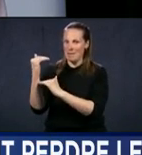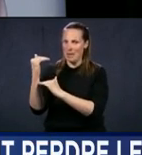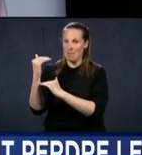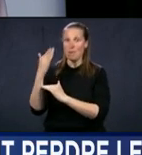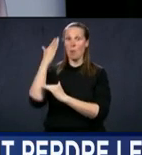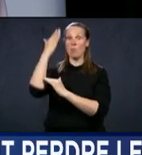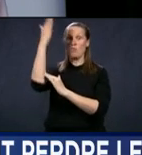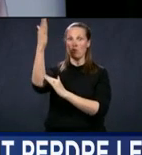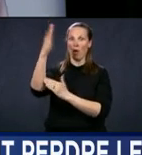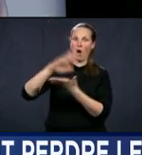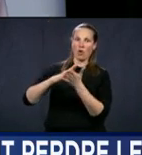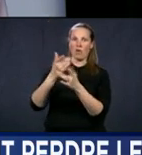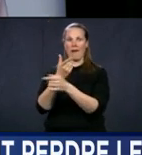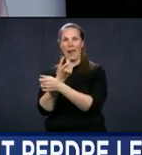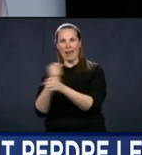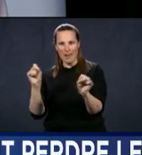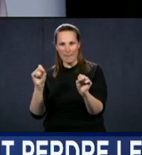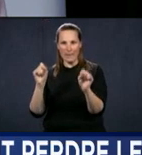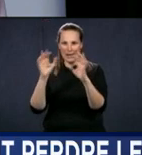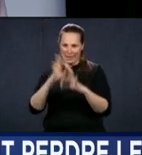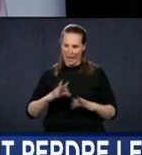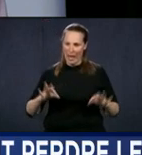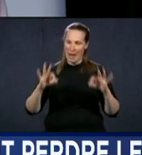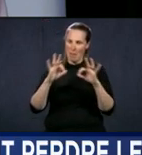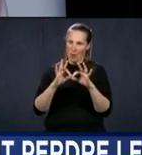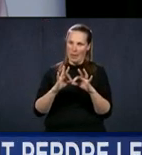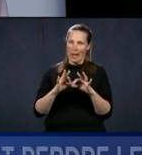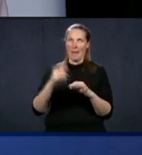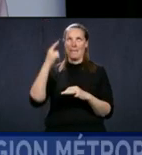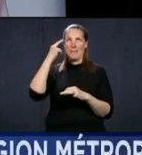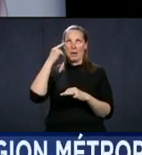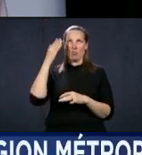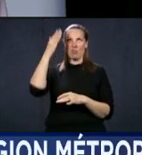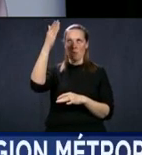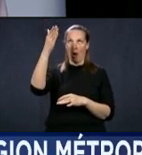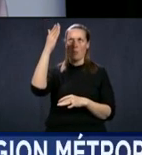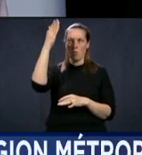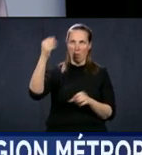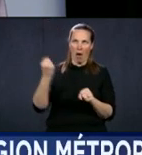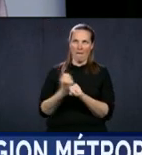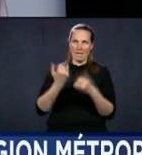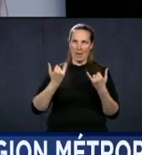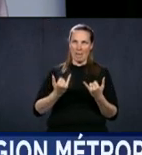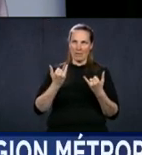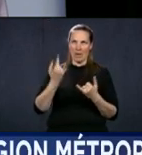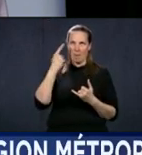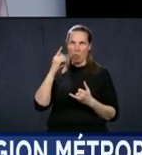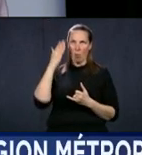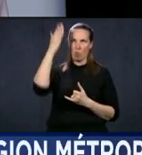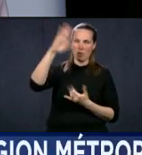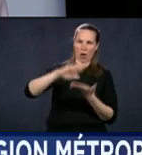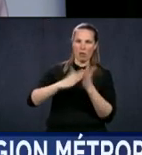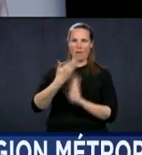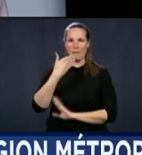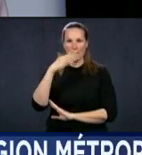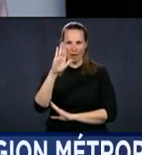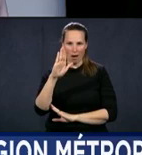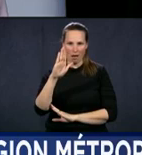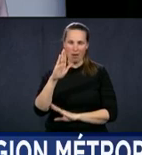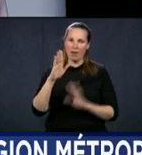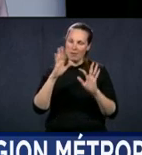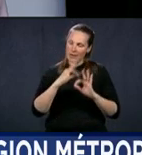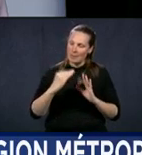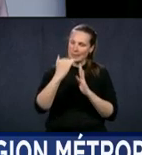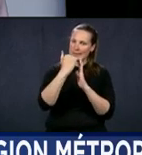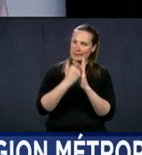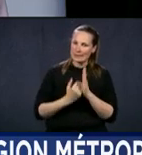c'est un investissement de se priver en ce moment-là, qui va être payant plus tard, mais il faut respecter ces consignes-là. C'est très,